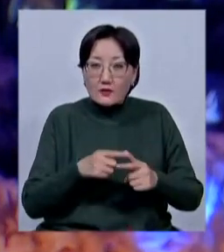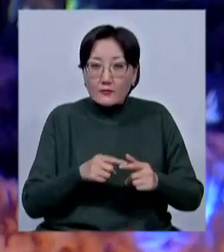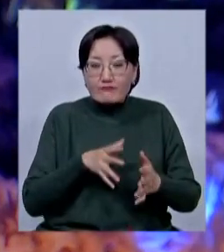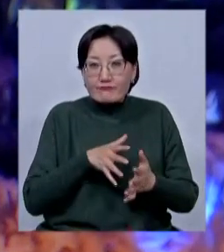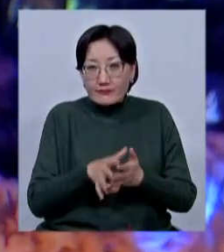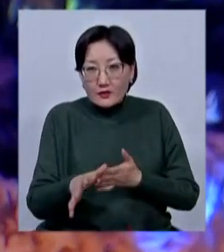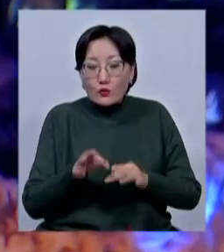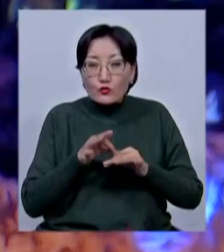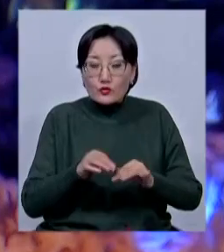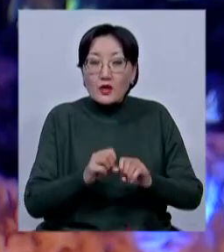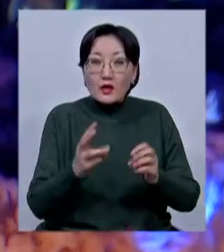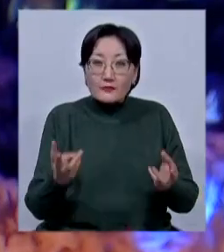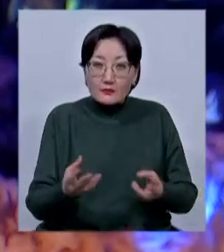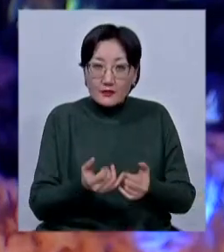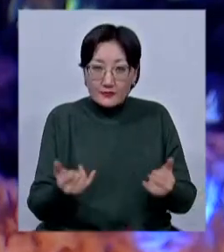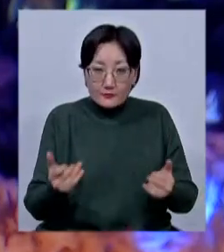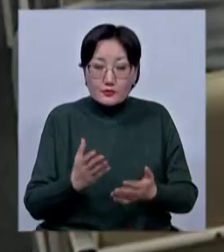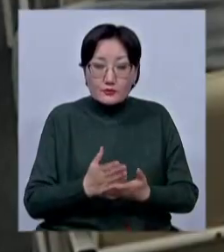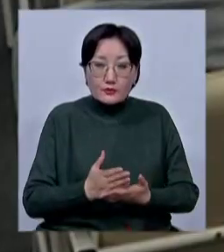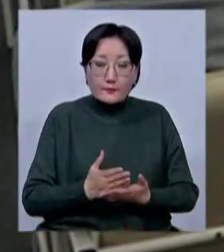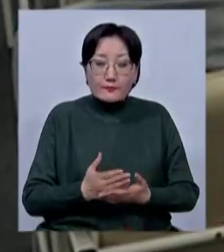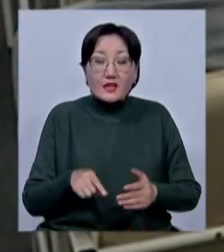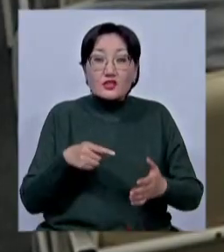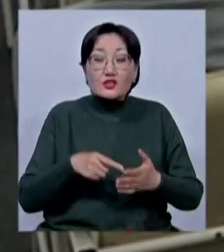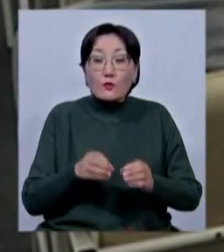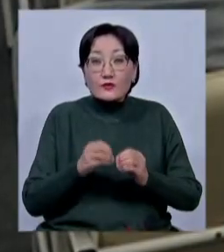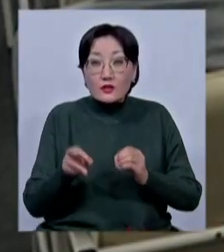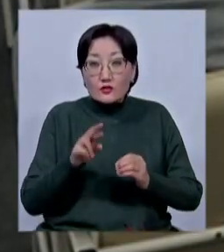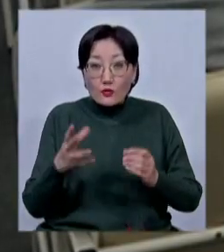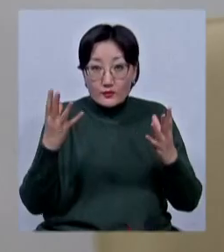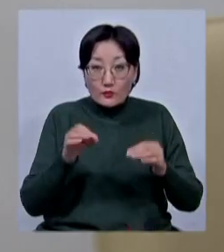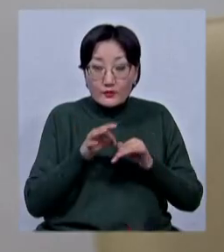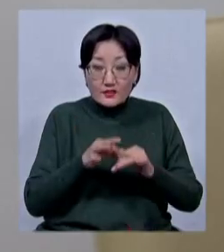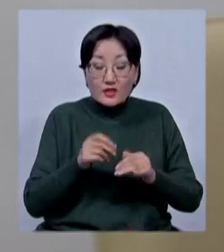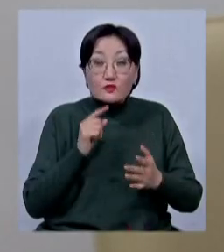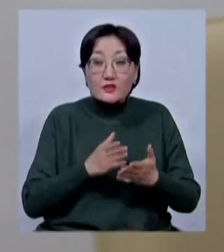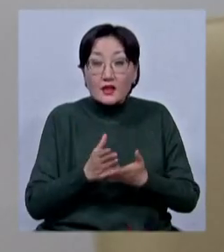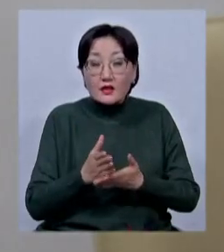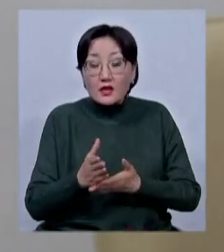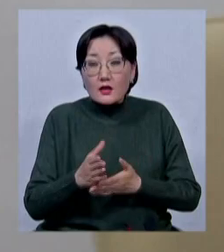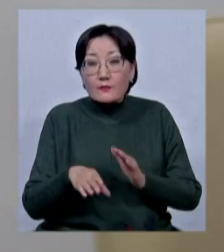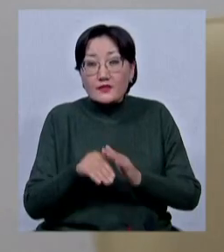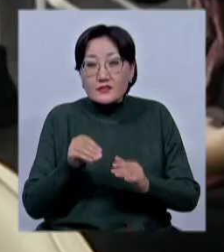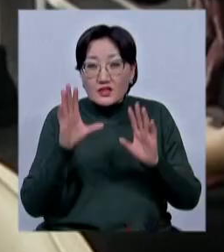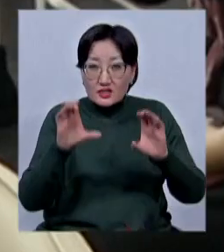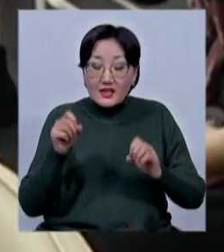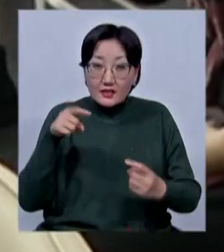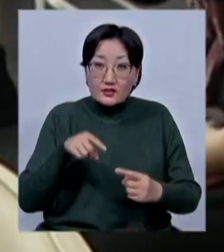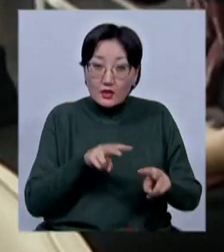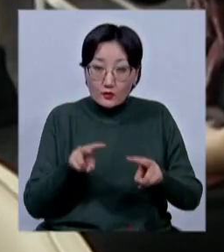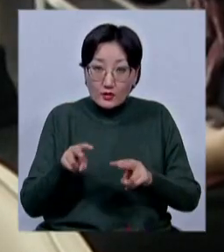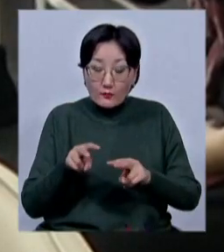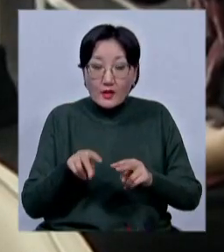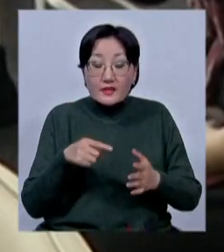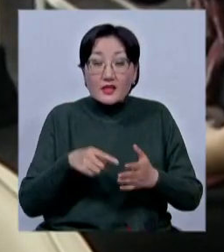мөлдір өтуін қамтамасыз ету. Шахарда 10 қаңтар күні өтетін сайлаудың заңға сай өтуін қадағалау